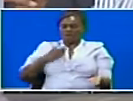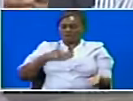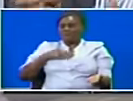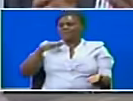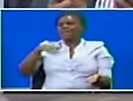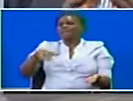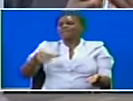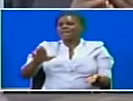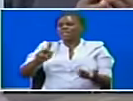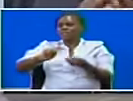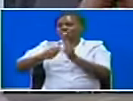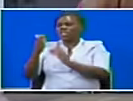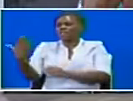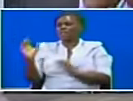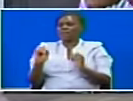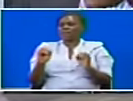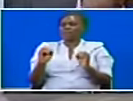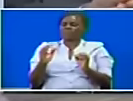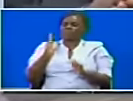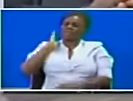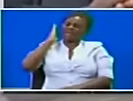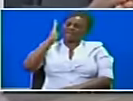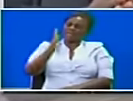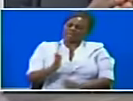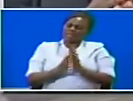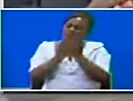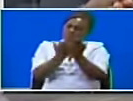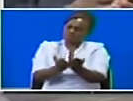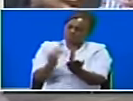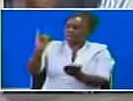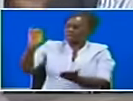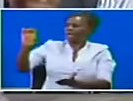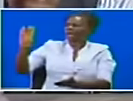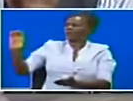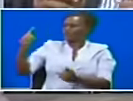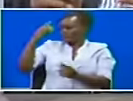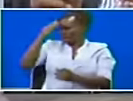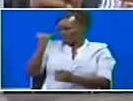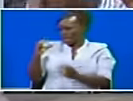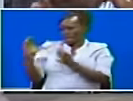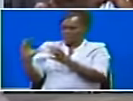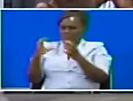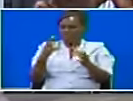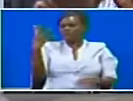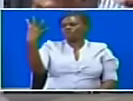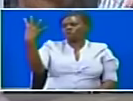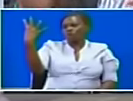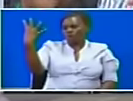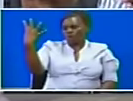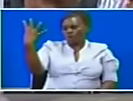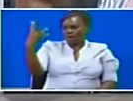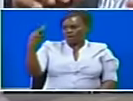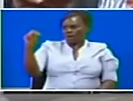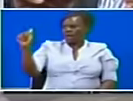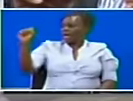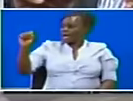yeye atabadilisha hayo makaratasi, atapeleka moja kwa moja mpaka IBC. Kwa maana vyama tanzu ni vine. NASA